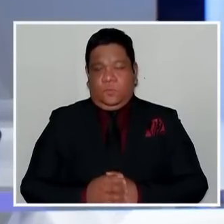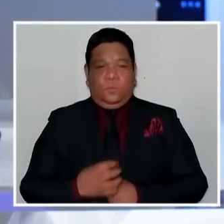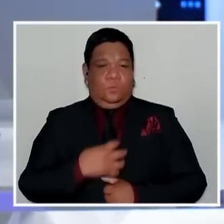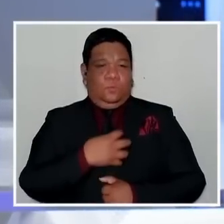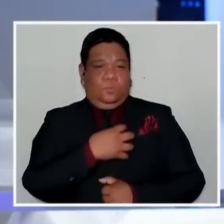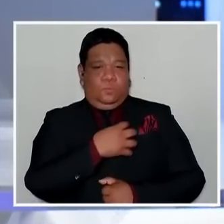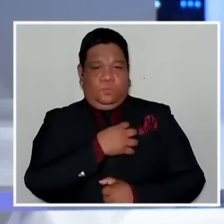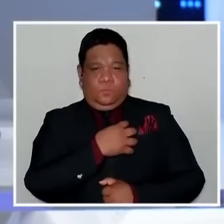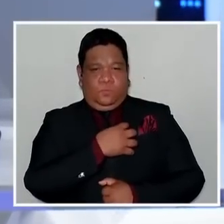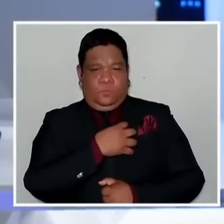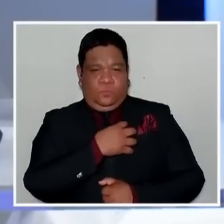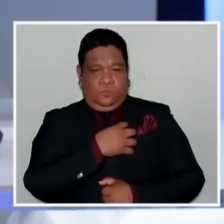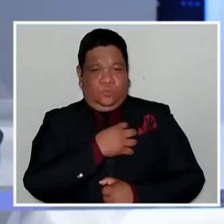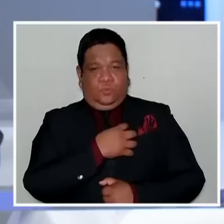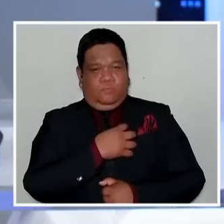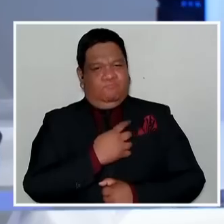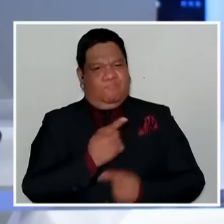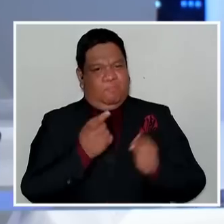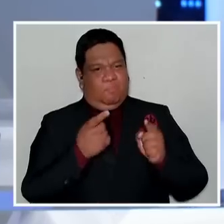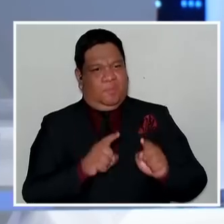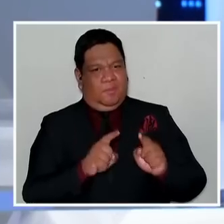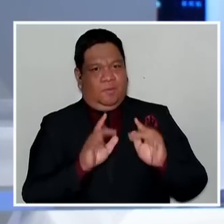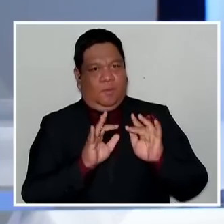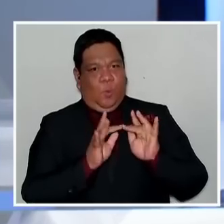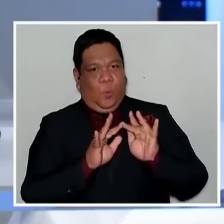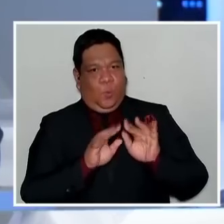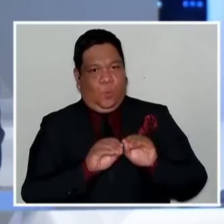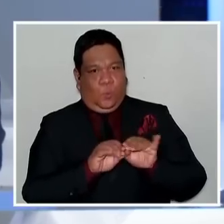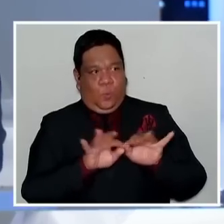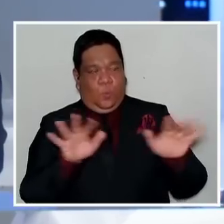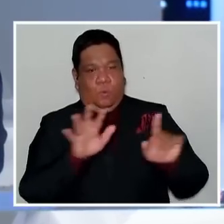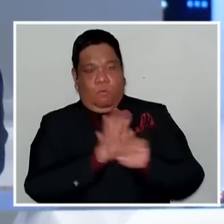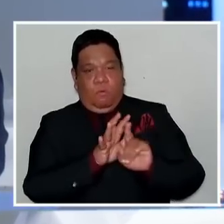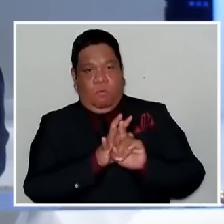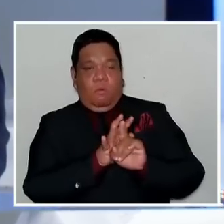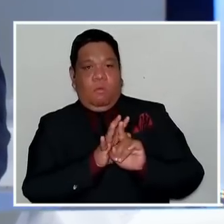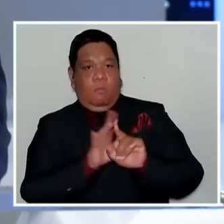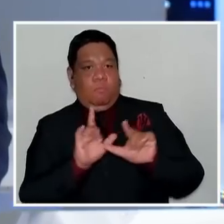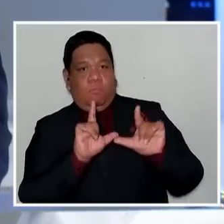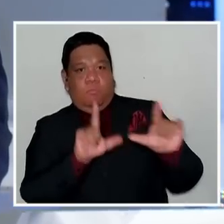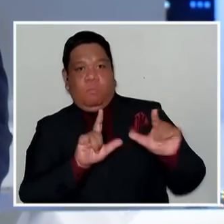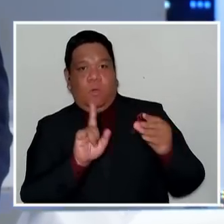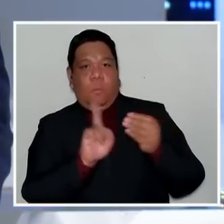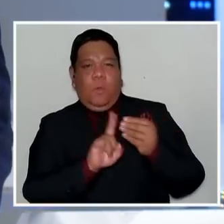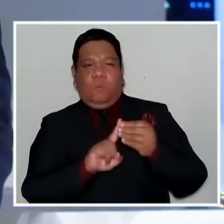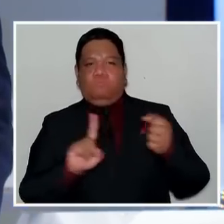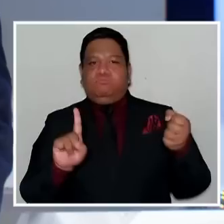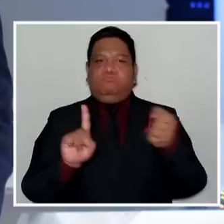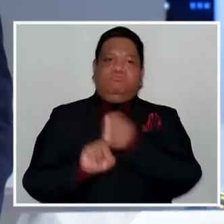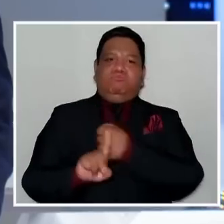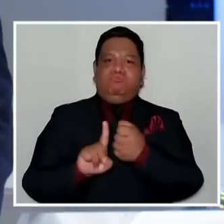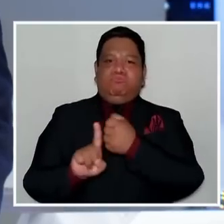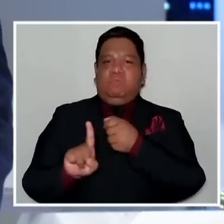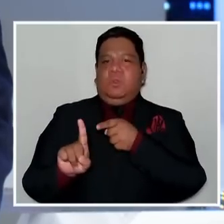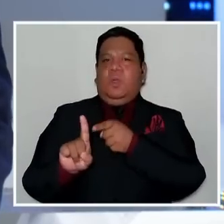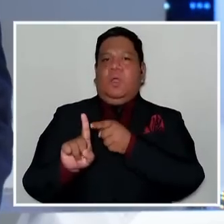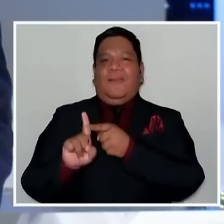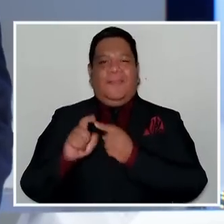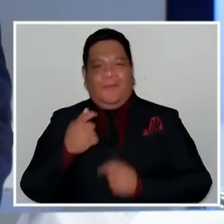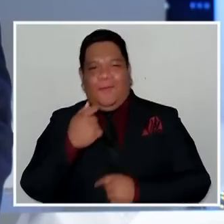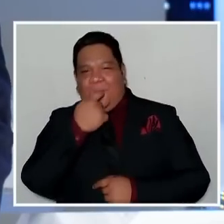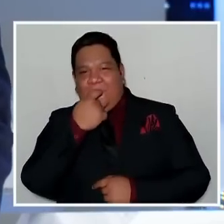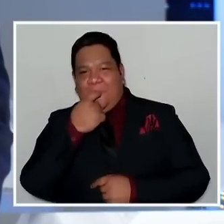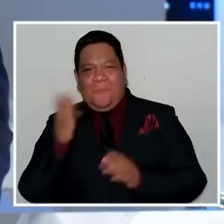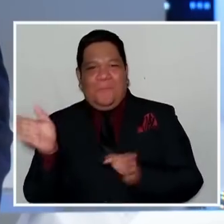sa social media at inaapusahan ng panununtok sa isang traffic enforcer sa Labotas. Hindi siya